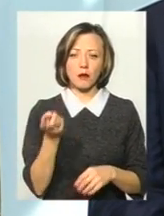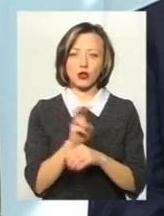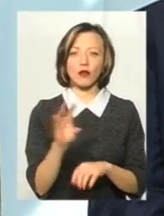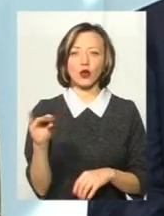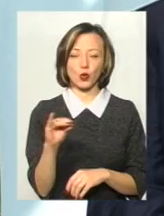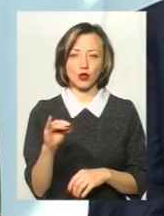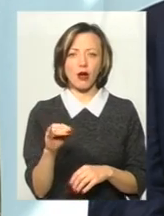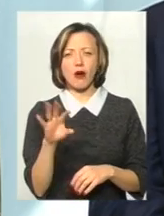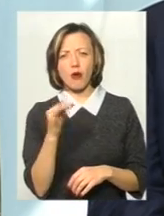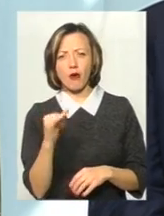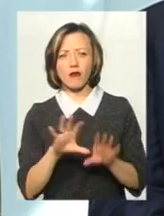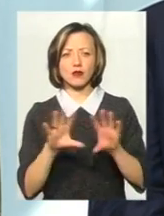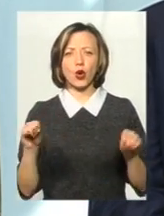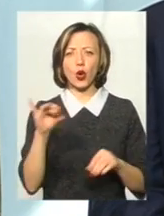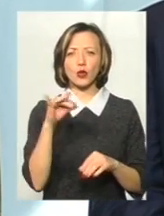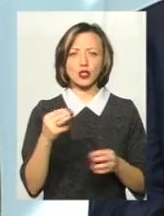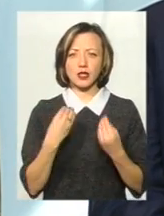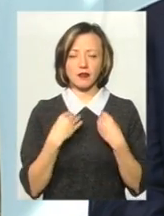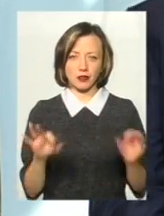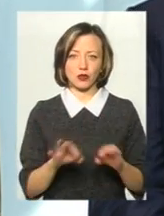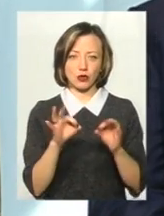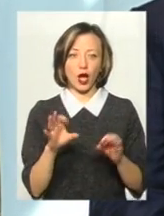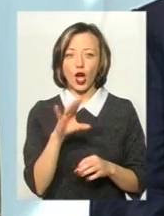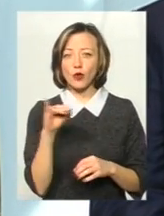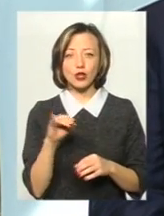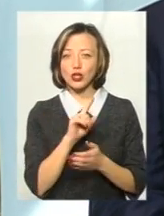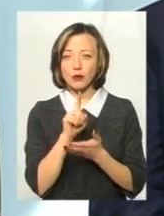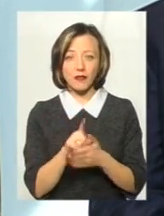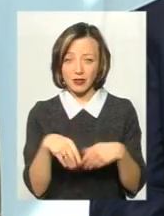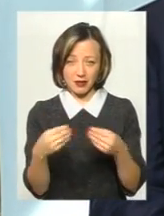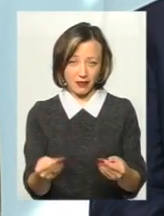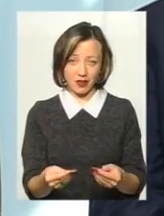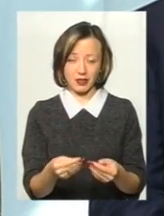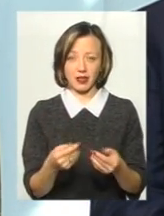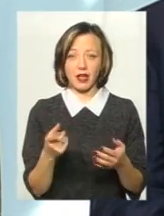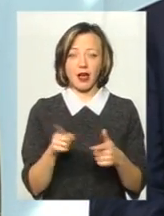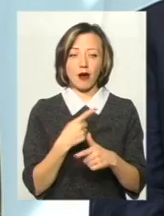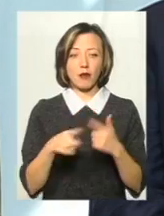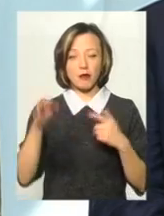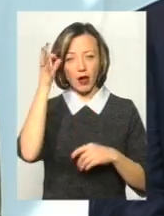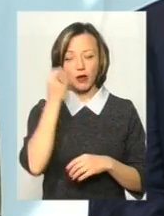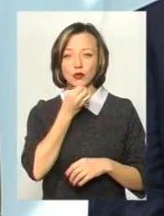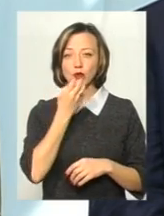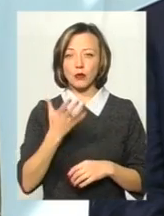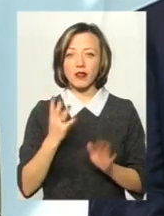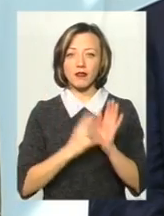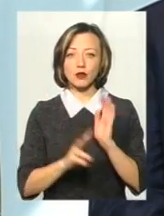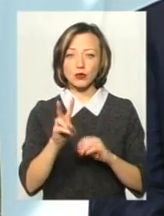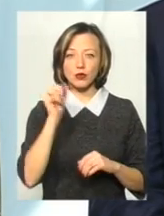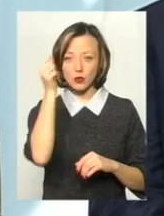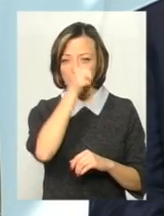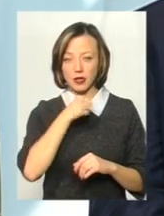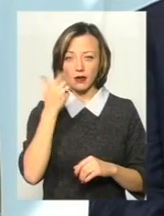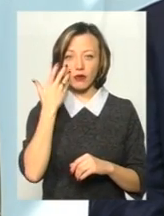Ющенко. О, все, Ющенко нам нічого не дав. Та Ющенко не мав тобі нічого дати. Чи так само я пригадую дуже добре 92-й